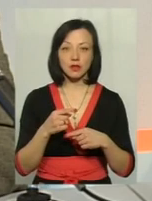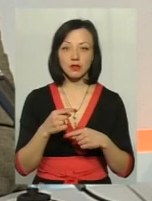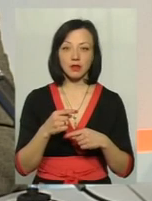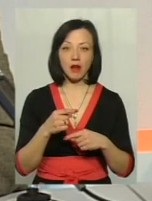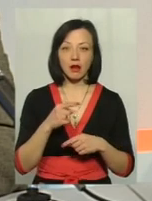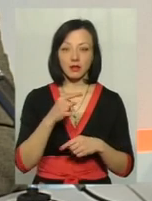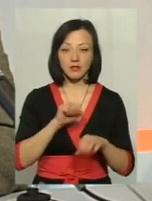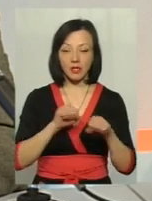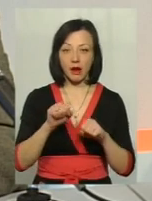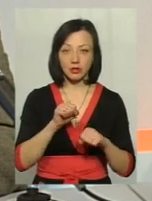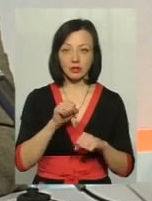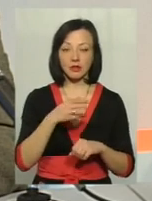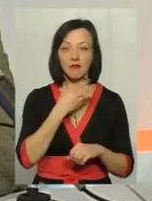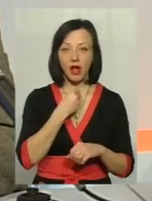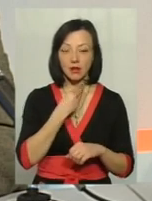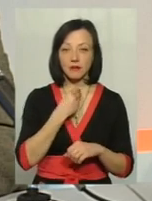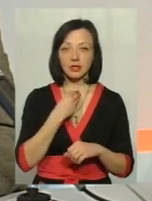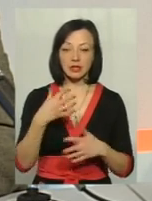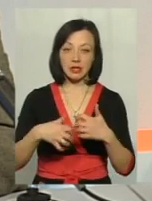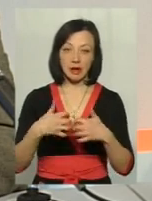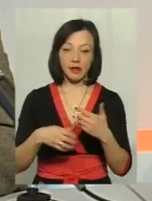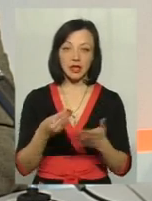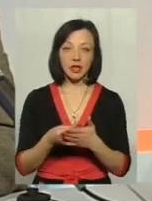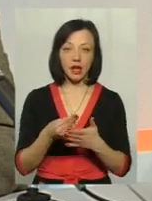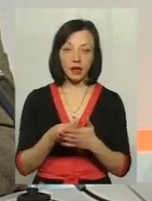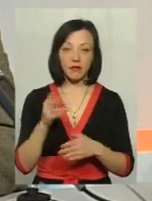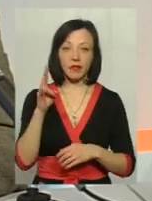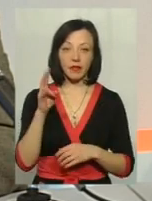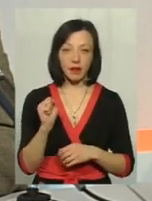з відрядження у Латвії, середній тариф на